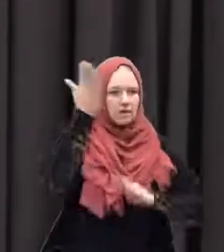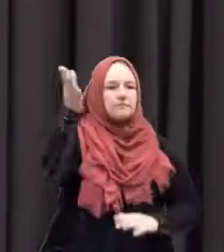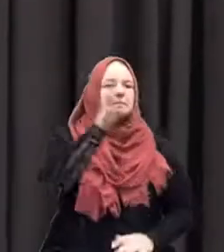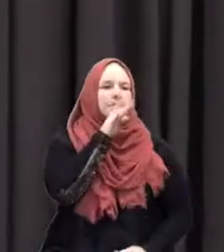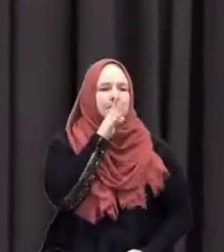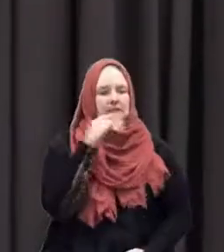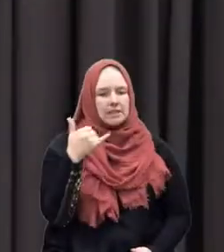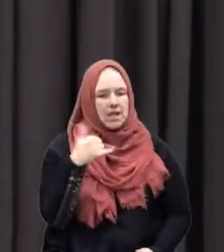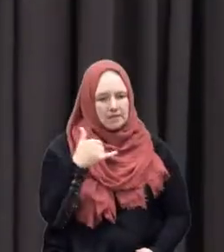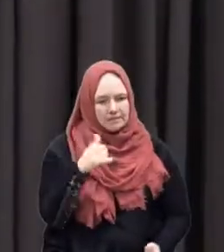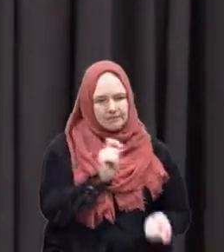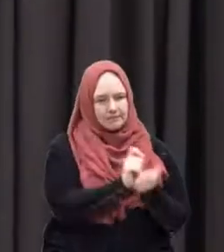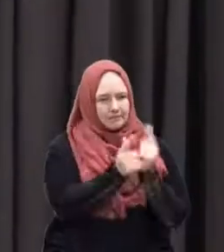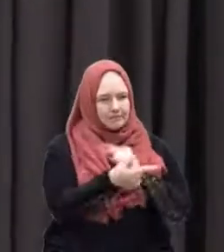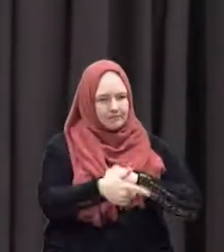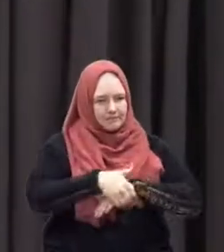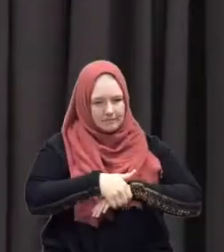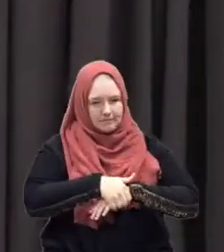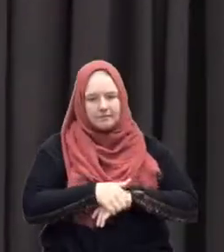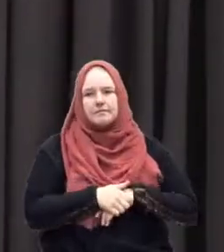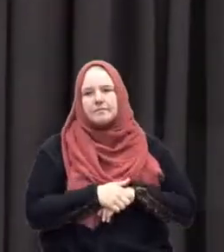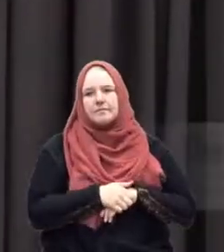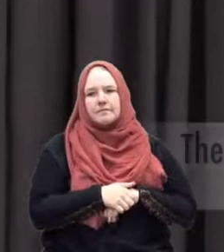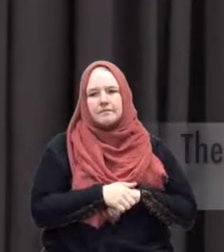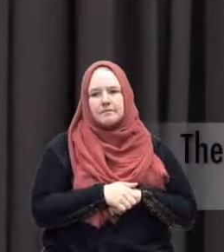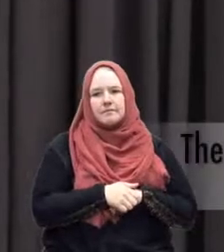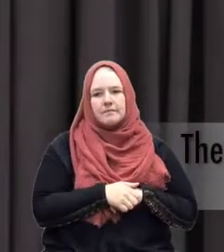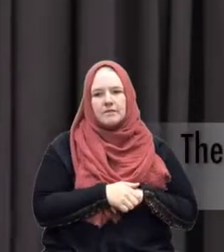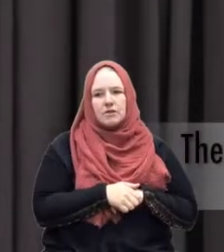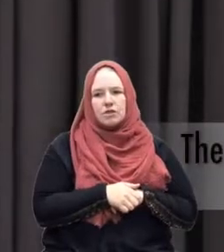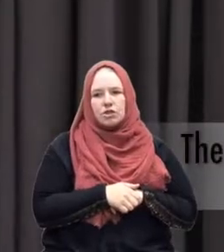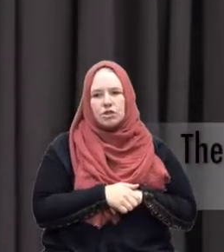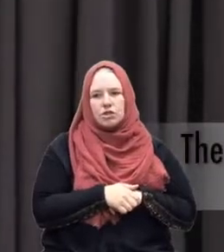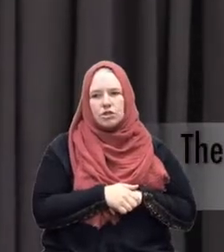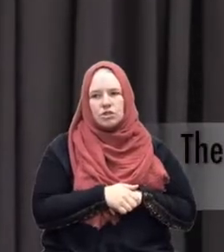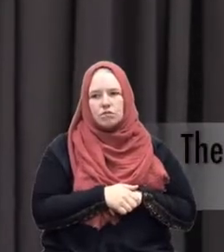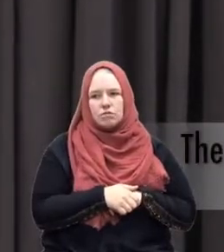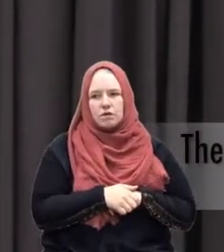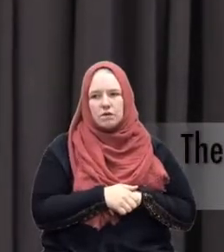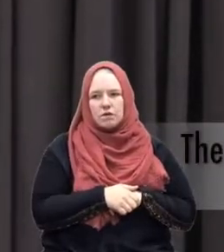قرني ثم الذين يلونهم ثم الذين